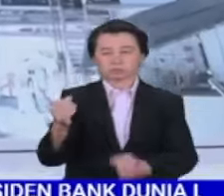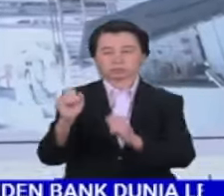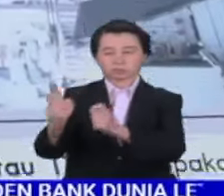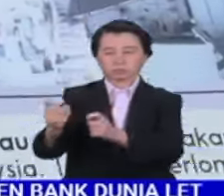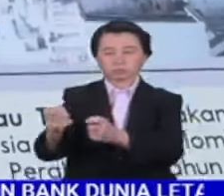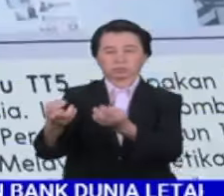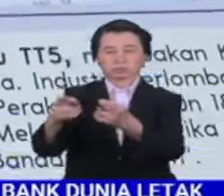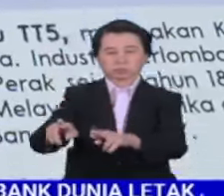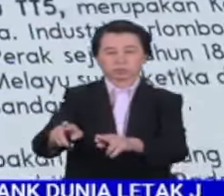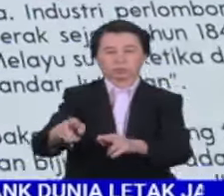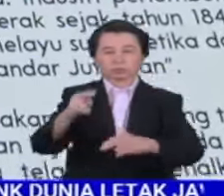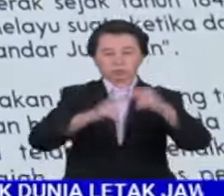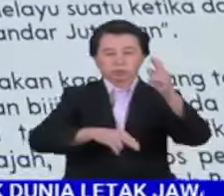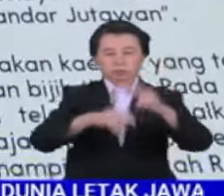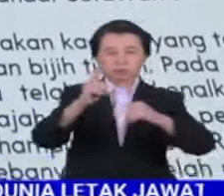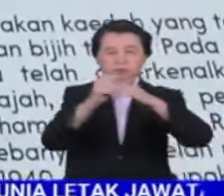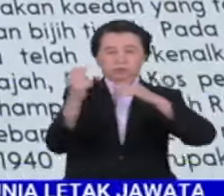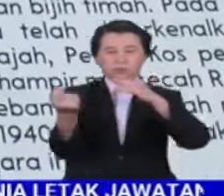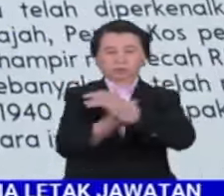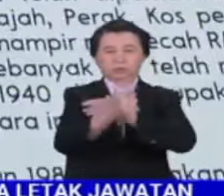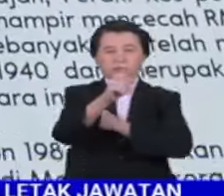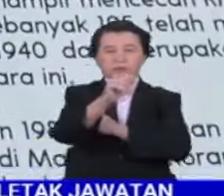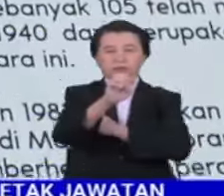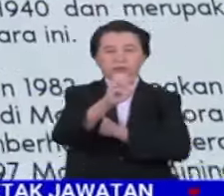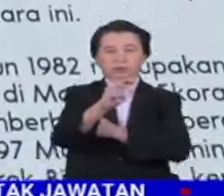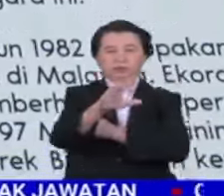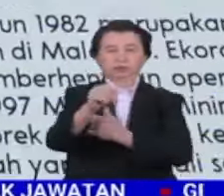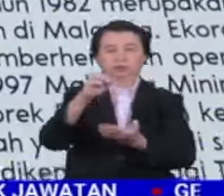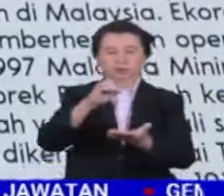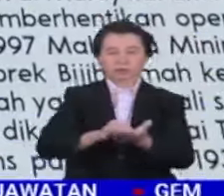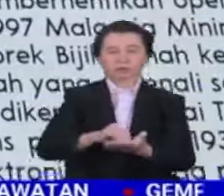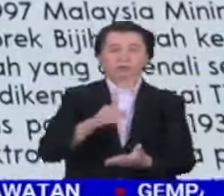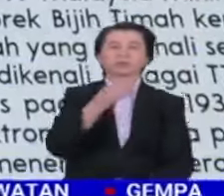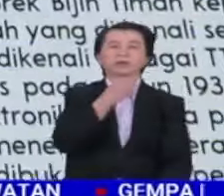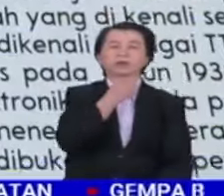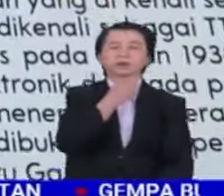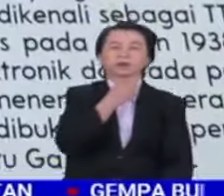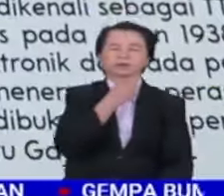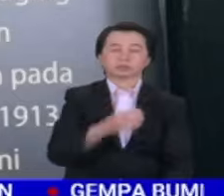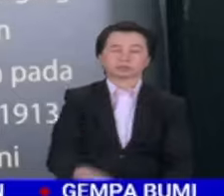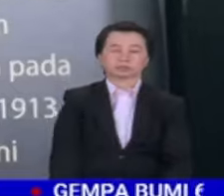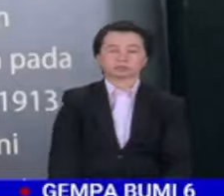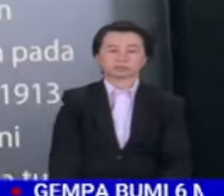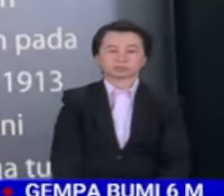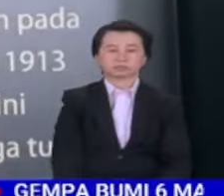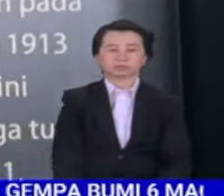anugerahkan kontrak bagi membina taman di Tanjung Tualang perak